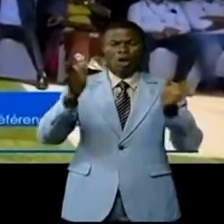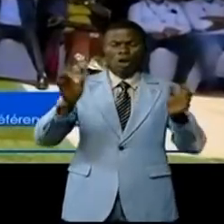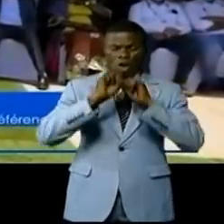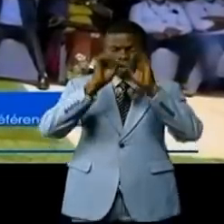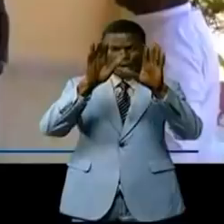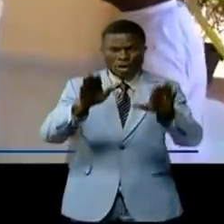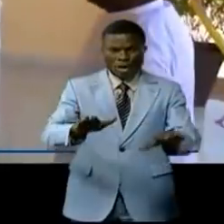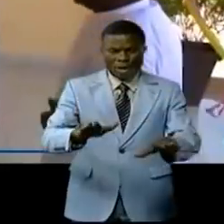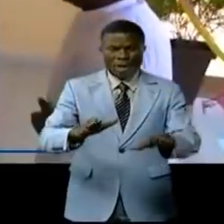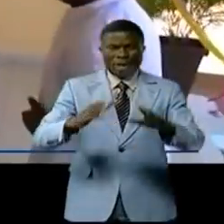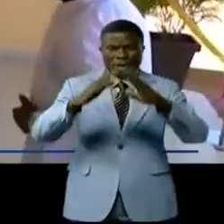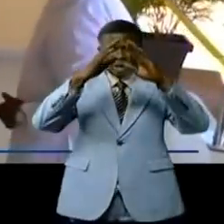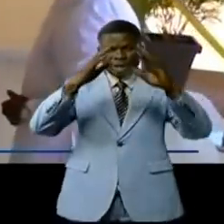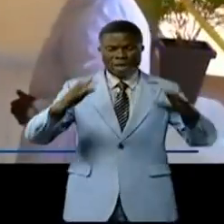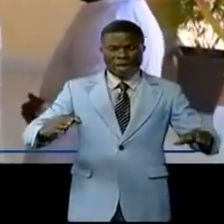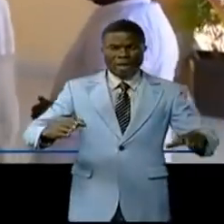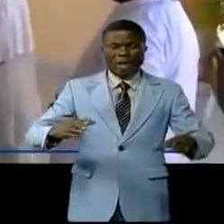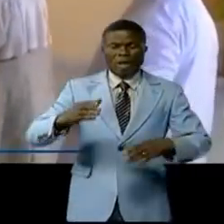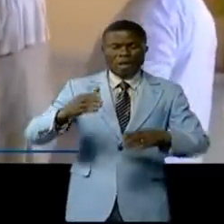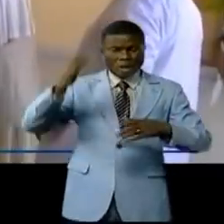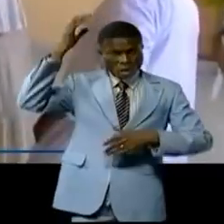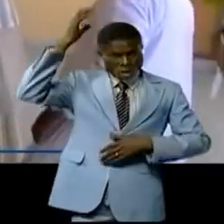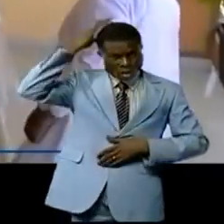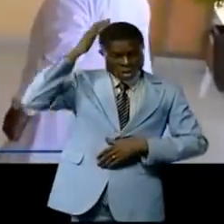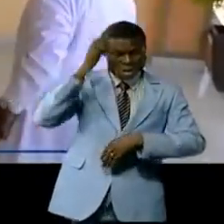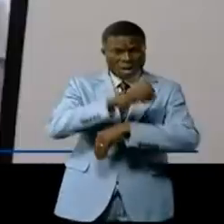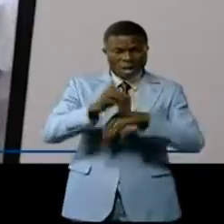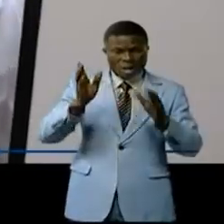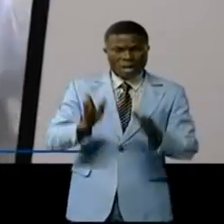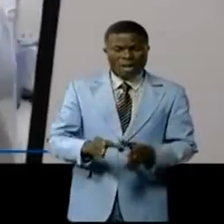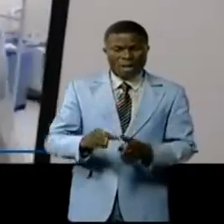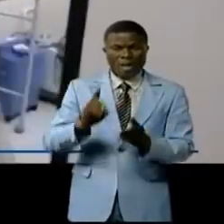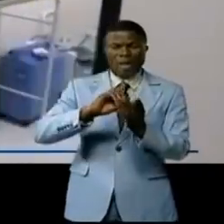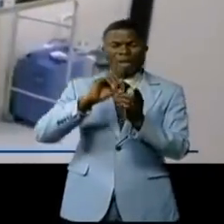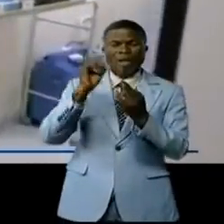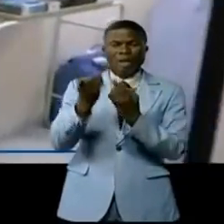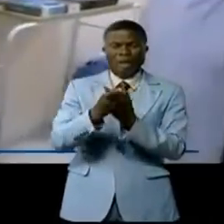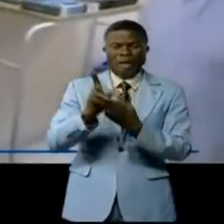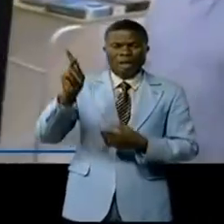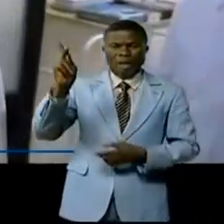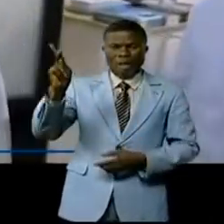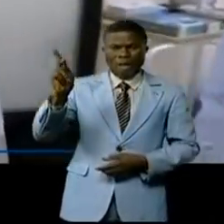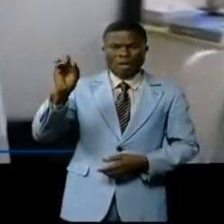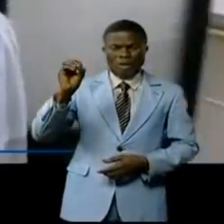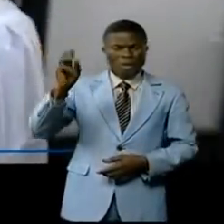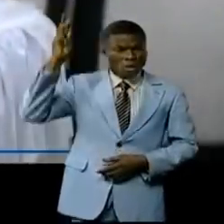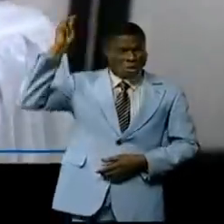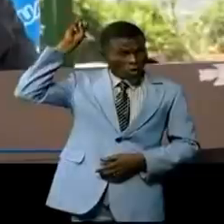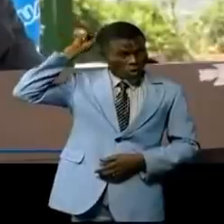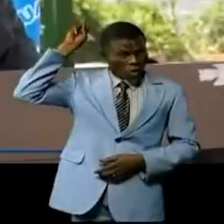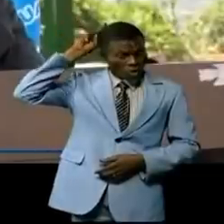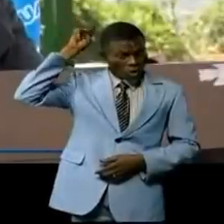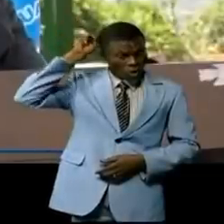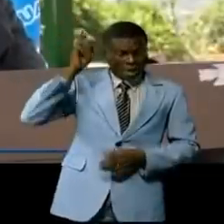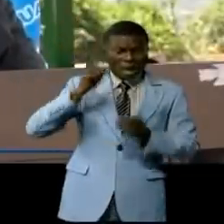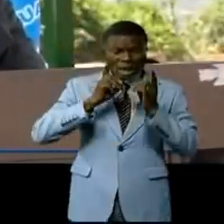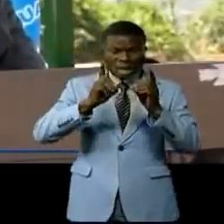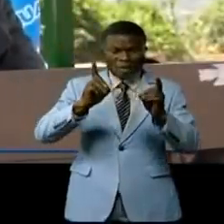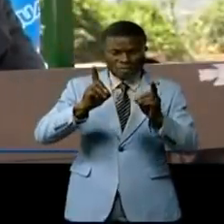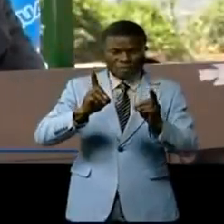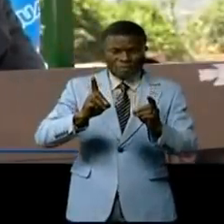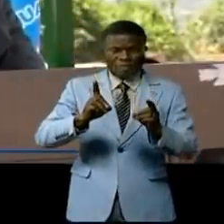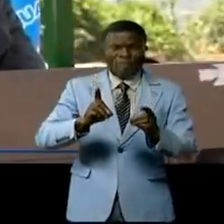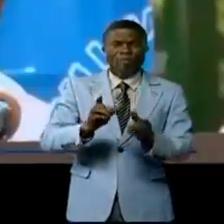de l'édifice par Monseigneur l'administrateur du diocèse de Kolwezi, des allocutions des circonstances, dont celle